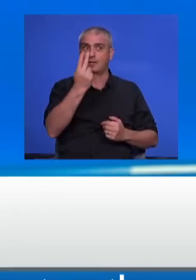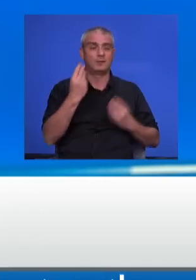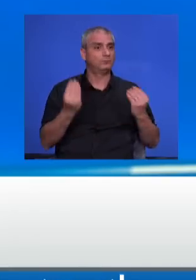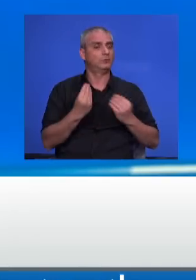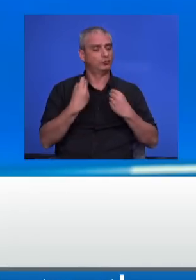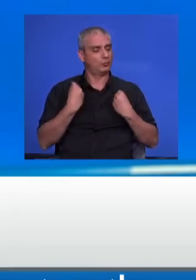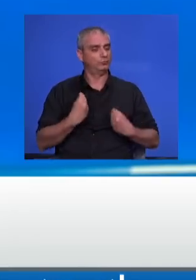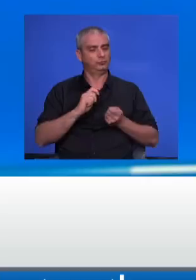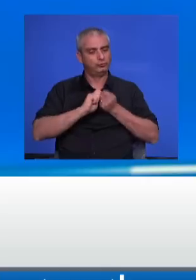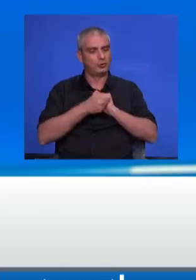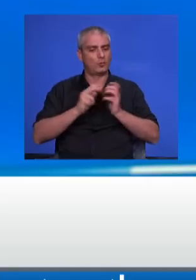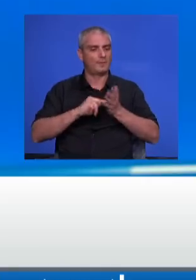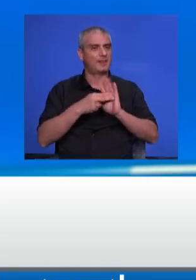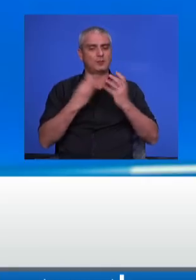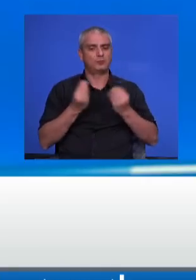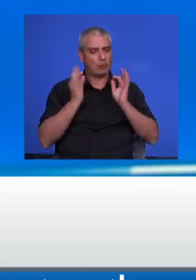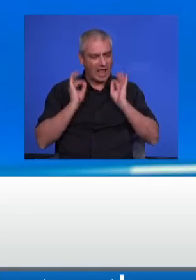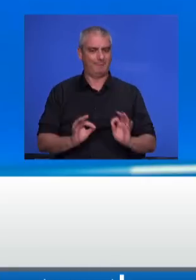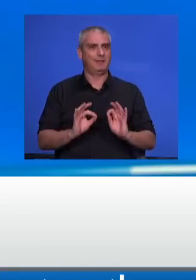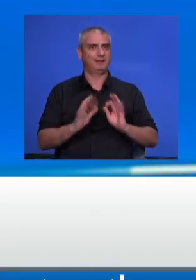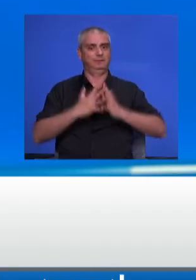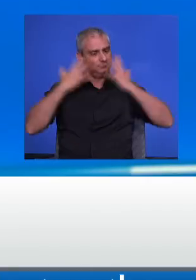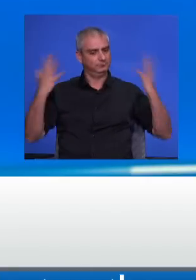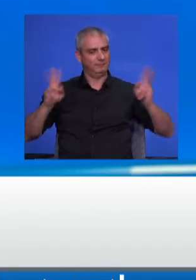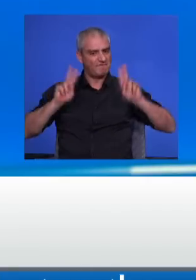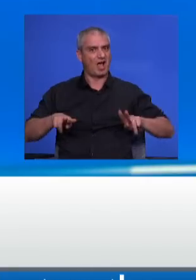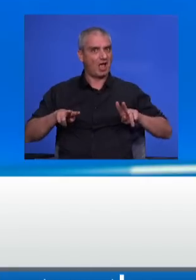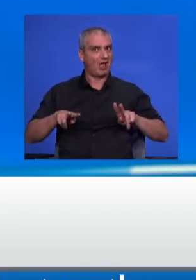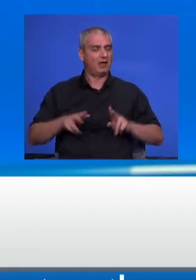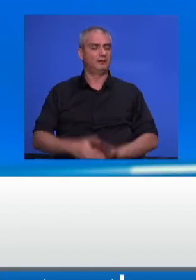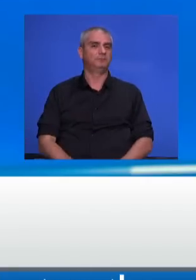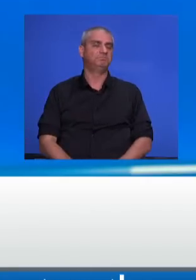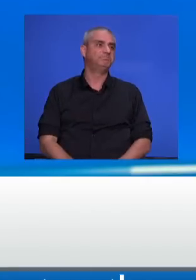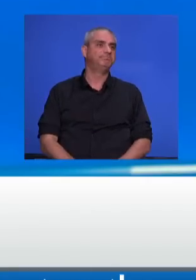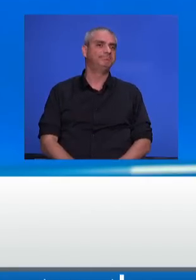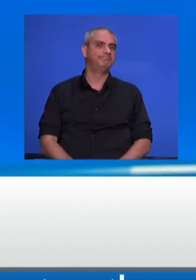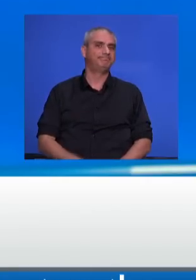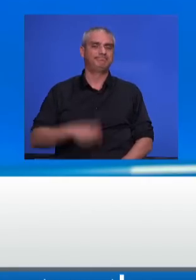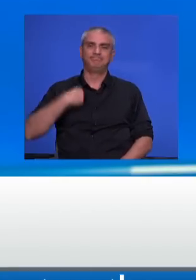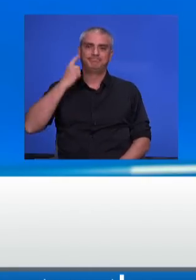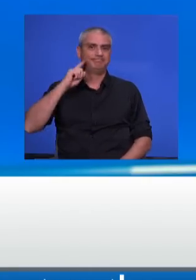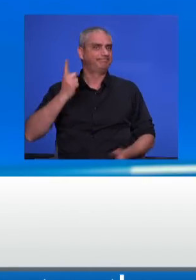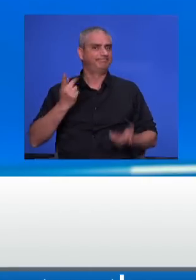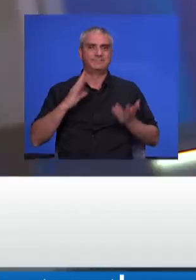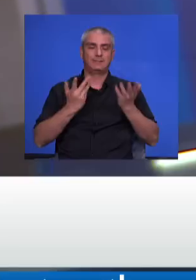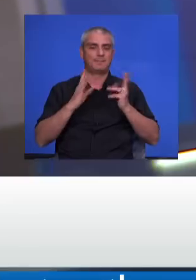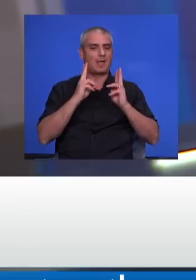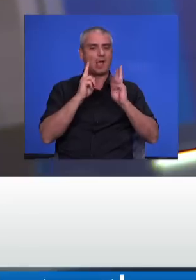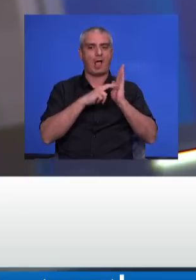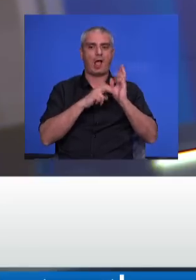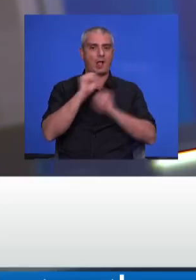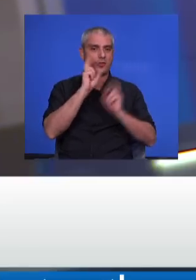לטובתו, שינוי מדיניות, משהו אמיתי, מז'ורי, מהותי? תראה, אני לא יודע בדיוק עד כמה תהיה ההקפאה בארנונה